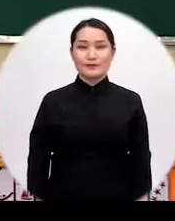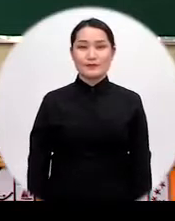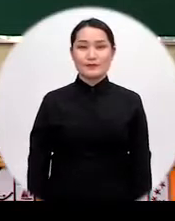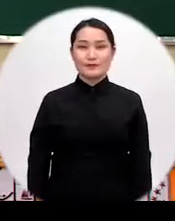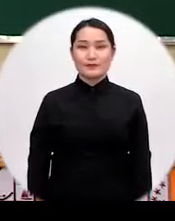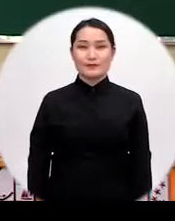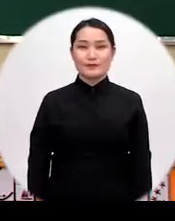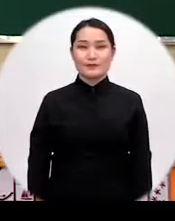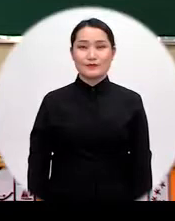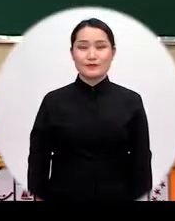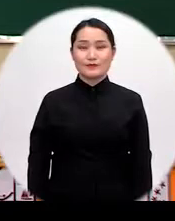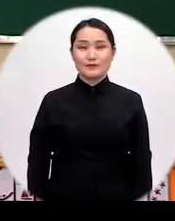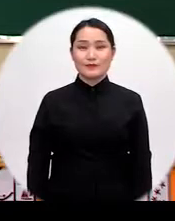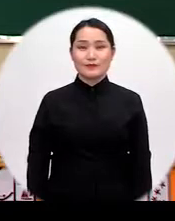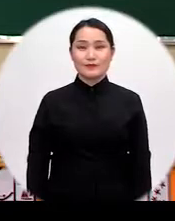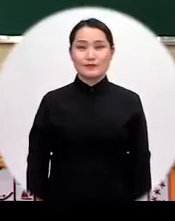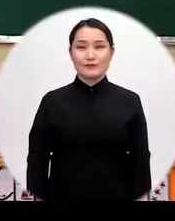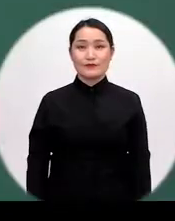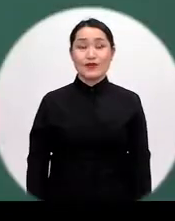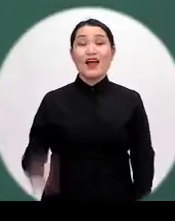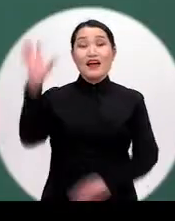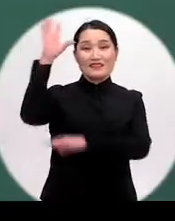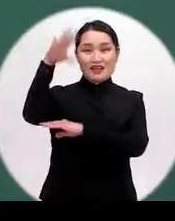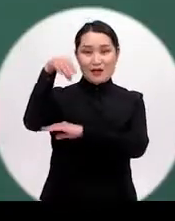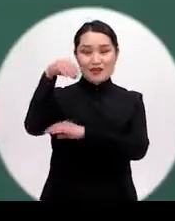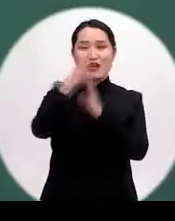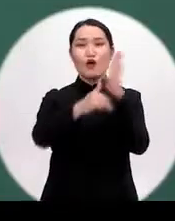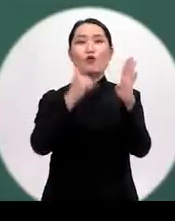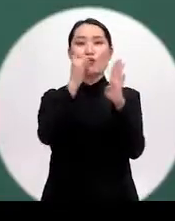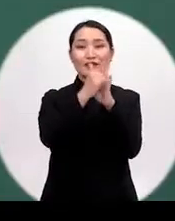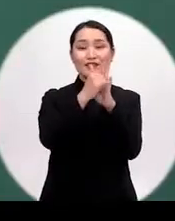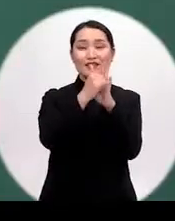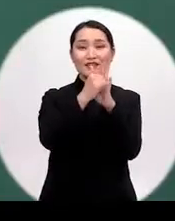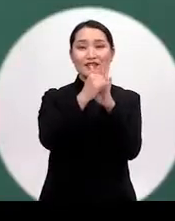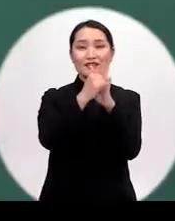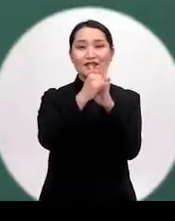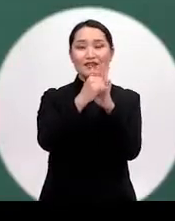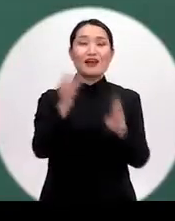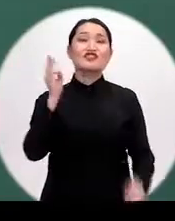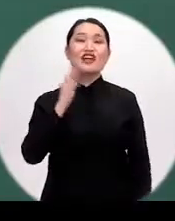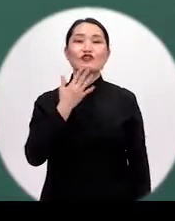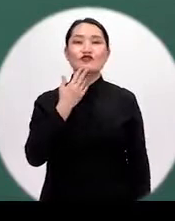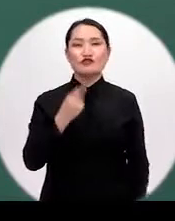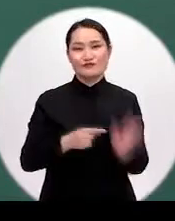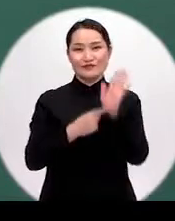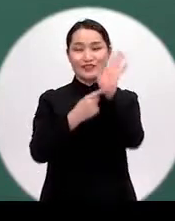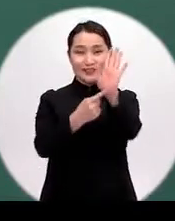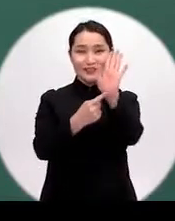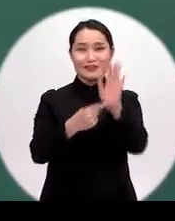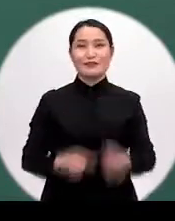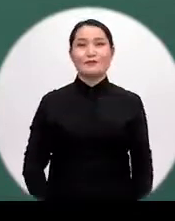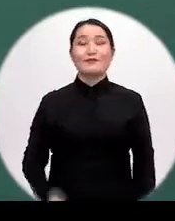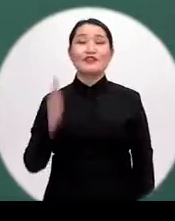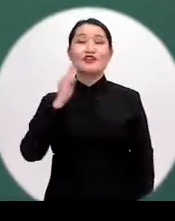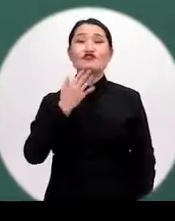За, зуны дараа ямар үлрэл болох нь? Намар. Намрын үлрэлийг шар өнгөөр төлж болох